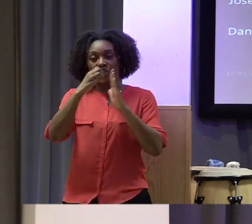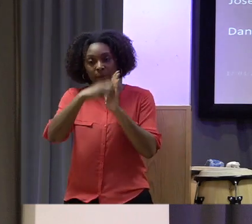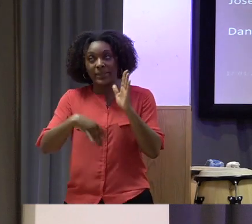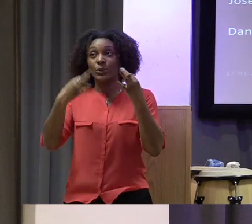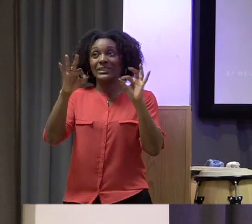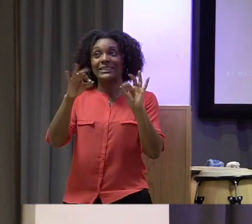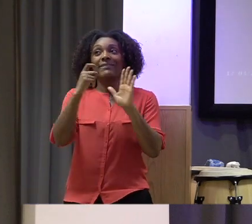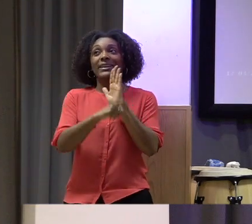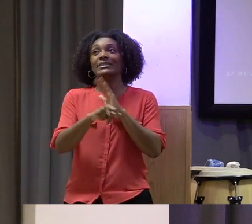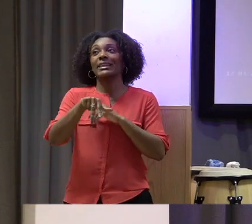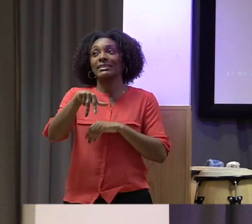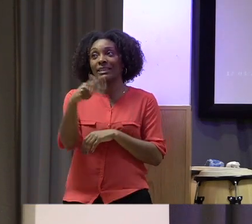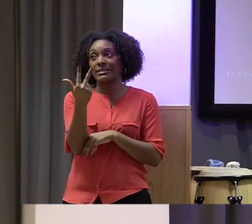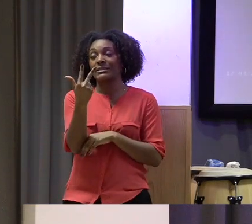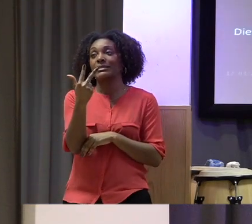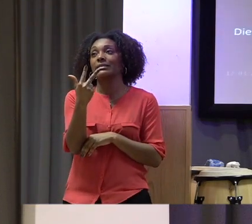lisons ceci.